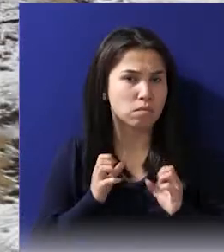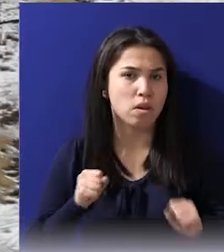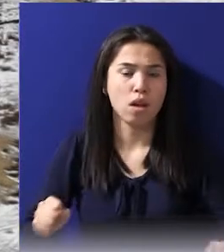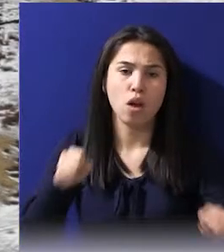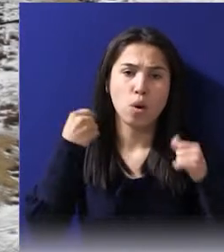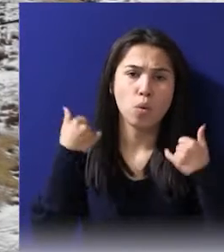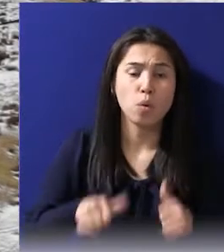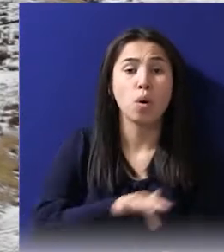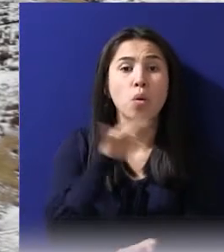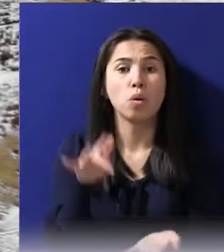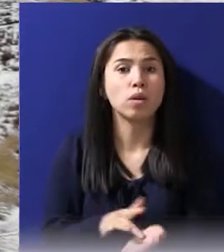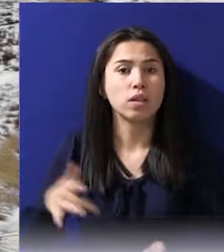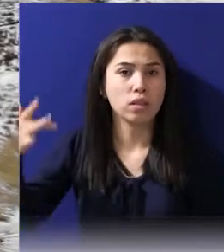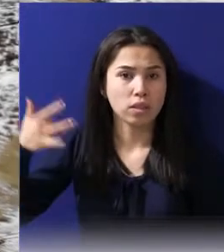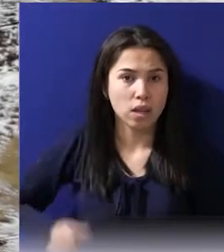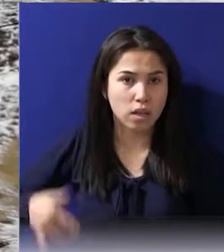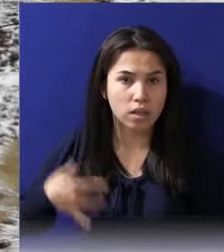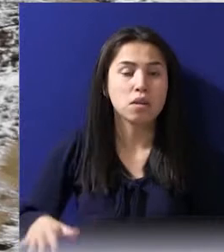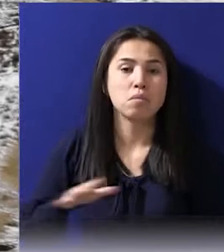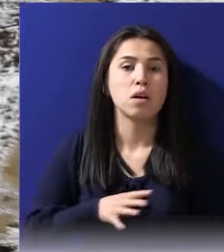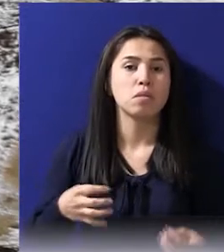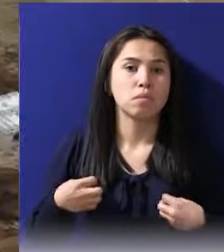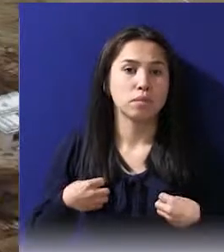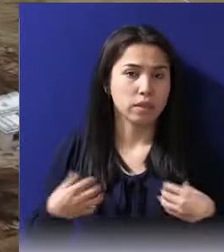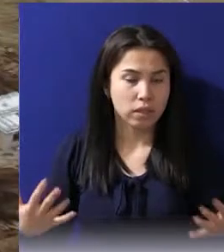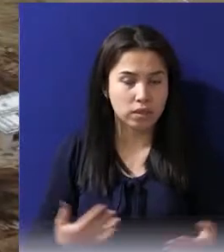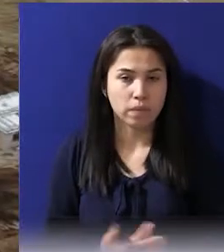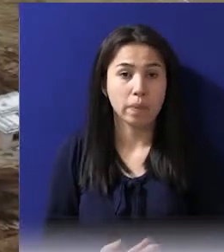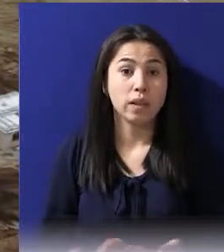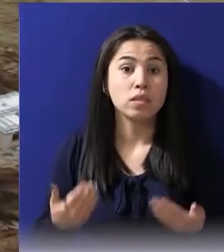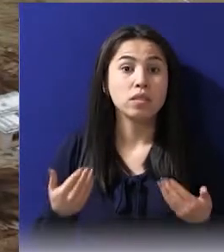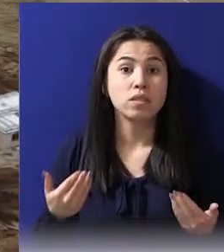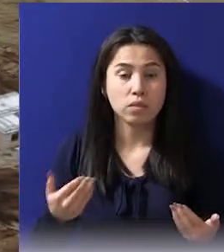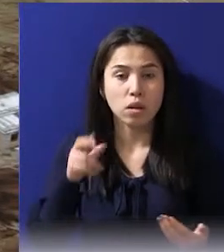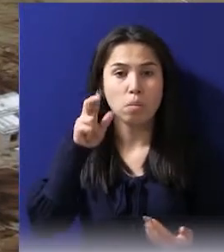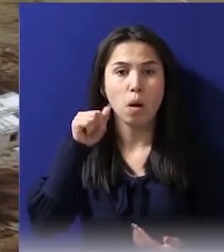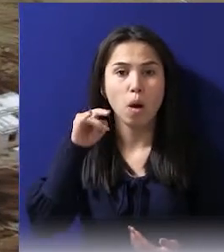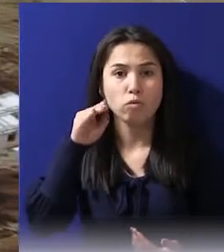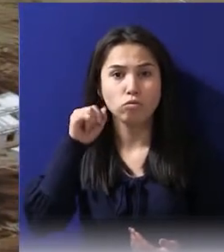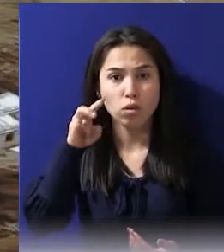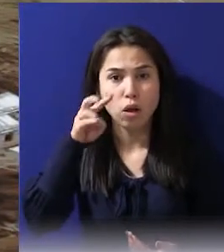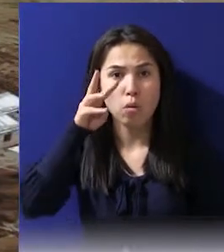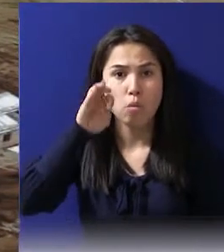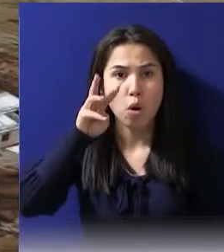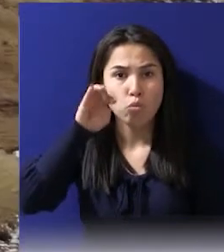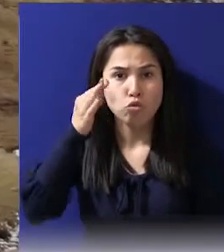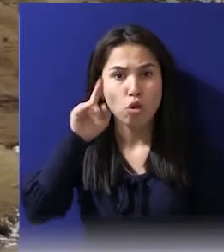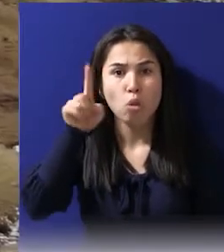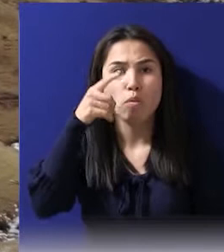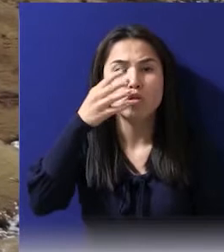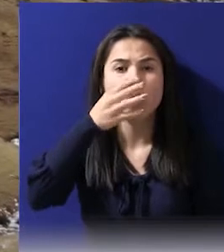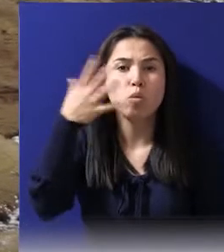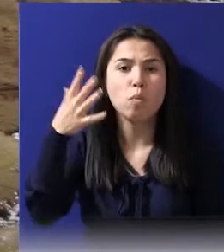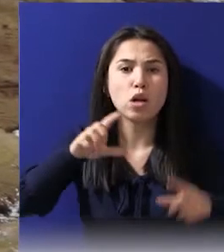болады. Иә, енді өзгелге ат терлетпей, өз шаһарымызды алаңсыз аралайтын, армансыз демалатын күннің ауылы алыс емес